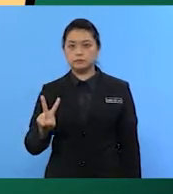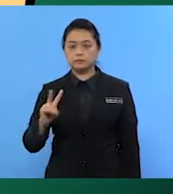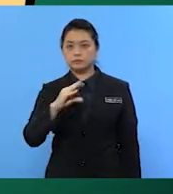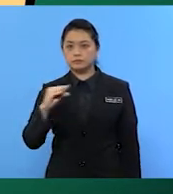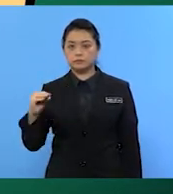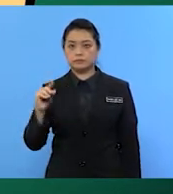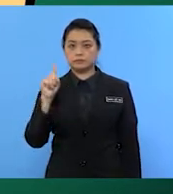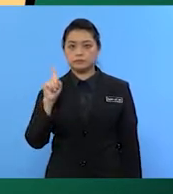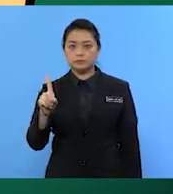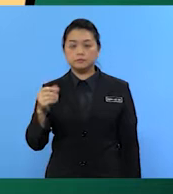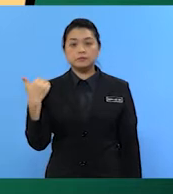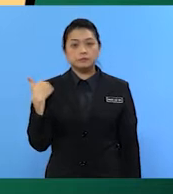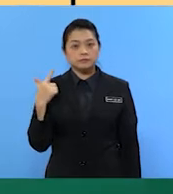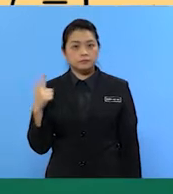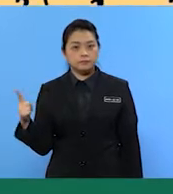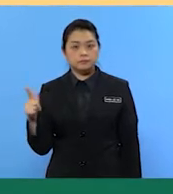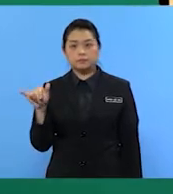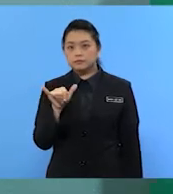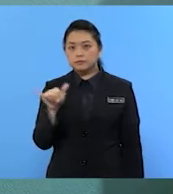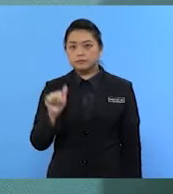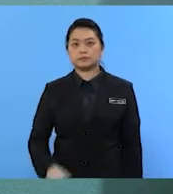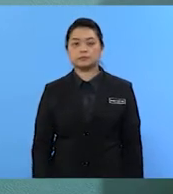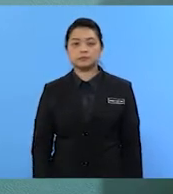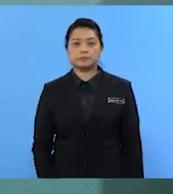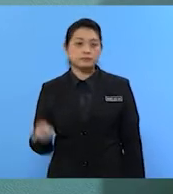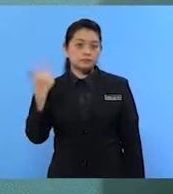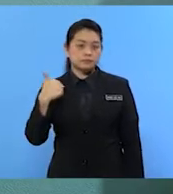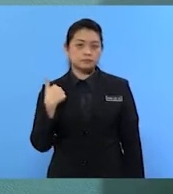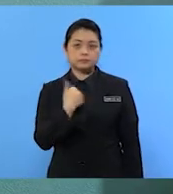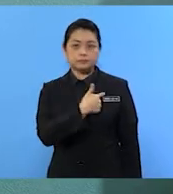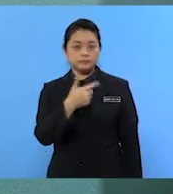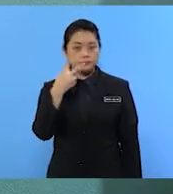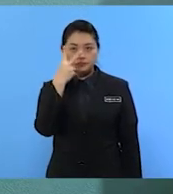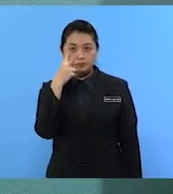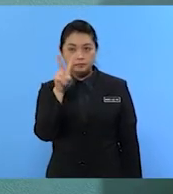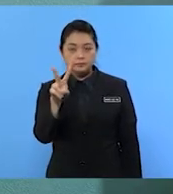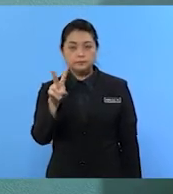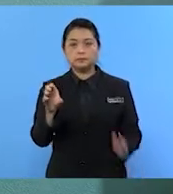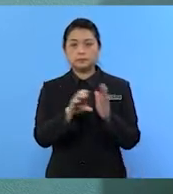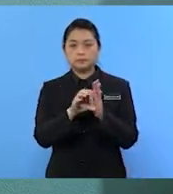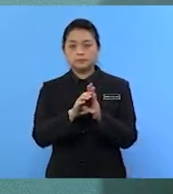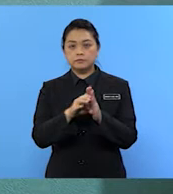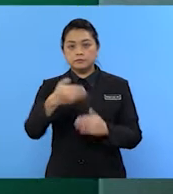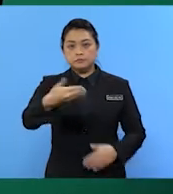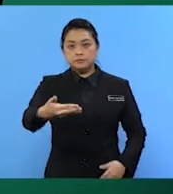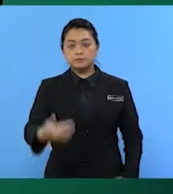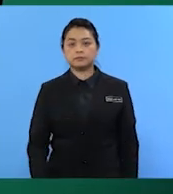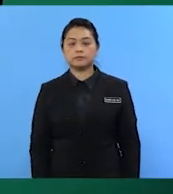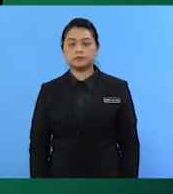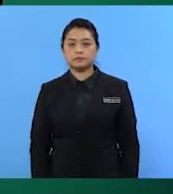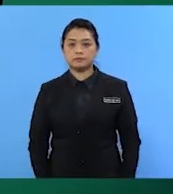1 juga adalah setara. Mari kita perhatikan contoh yang berikutnya.